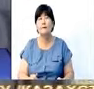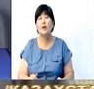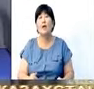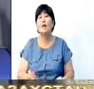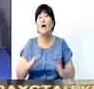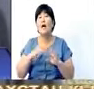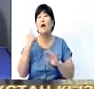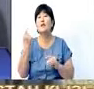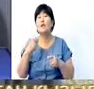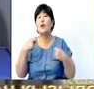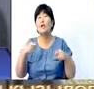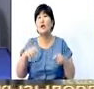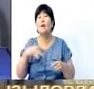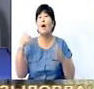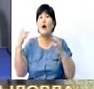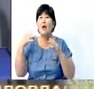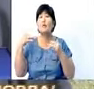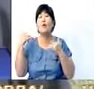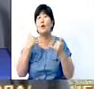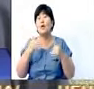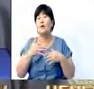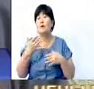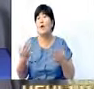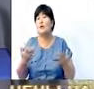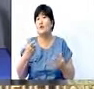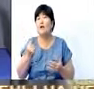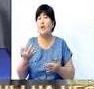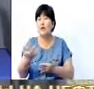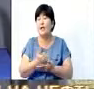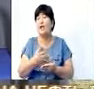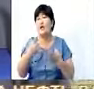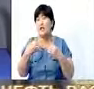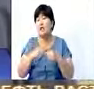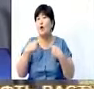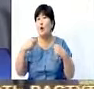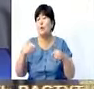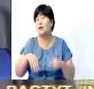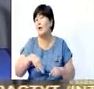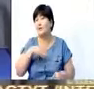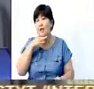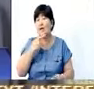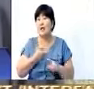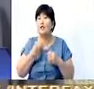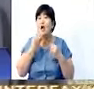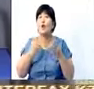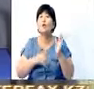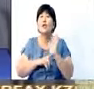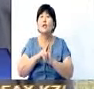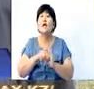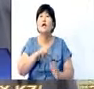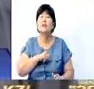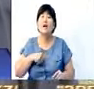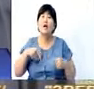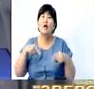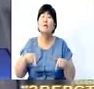На сельхозярмарках реализовали арбузы, дыни. С 2 гектаров большой урожай и на семью, и на продажу достаточно. Это хорошее начало.